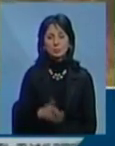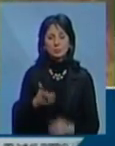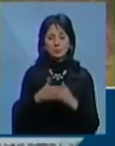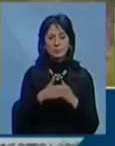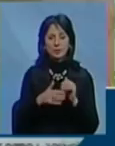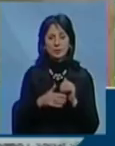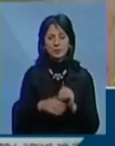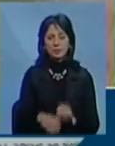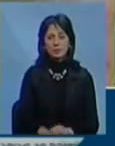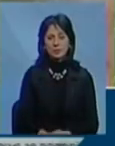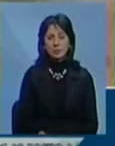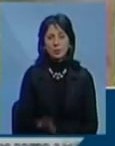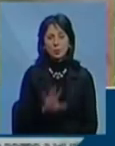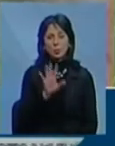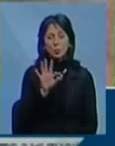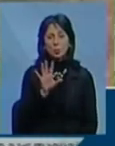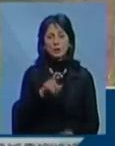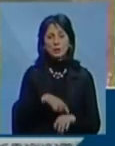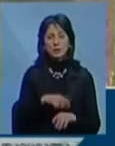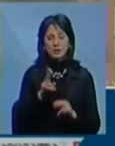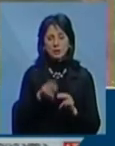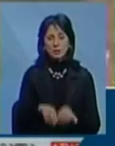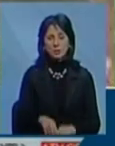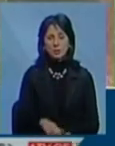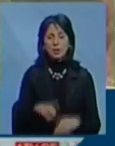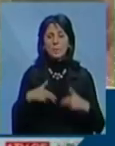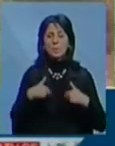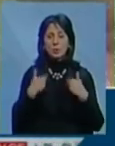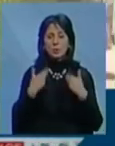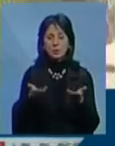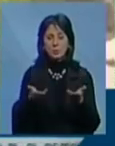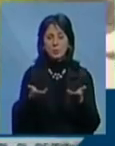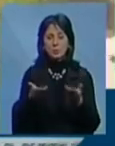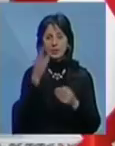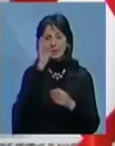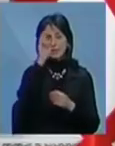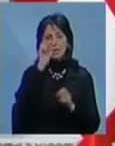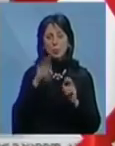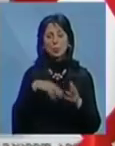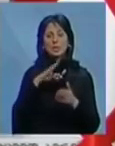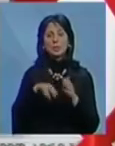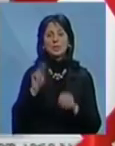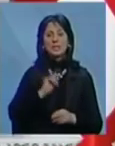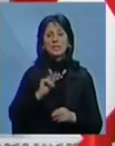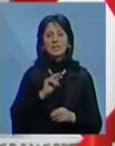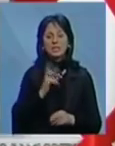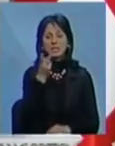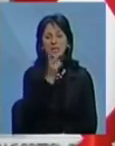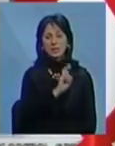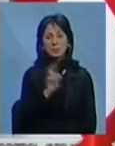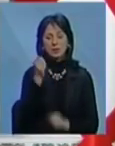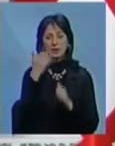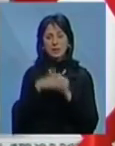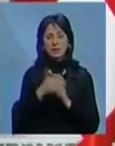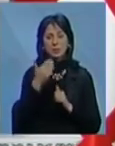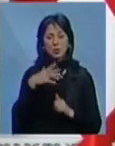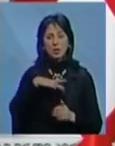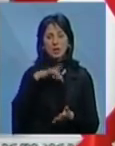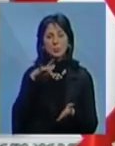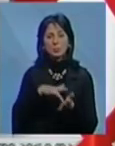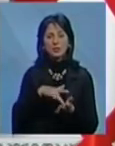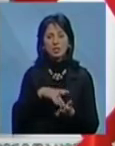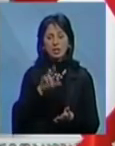დაახლოებით 5 საათისთვის დასრულდა. მოგესალმებით. სახელმწიფო უსაფრთხოების სამსახურის კონტრტერორისტული ცენტრის მიერ